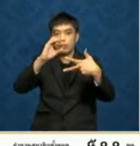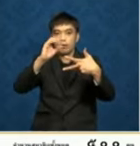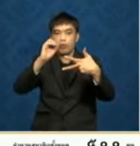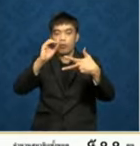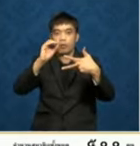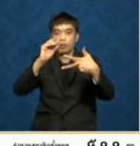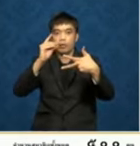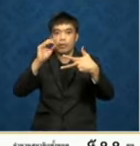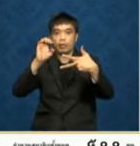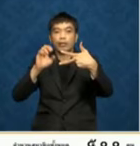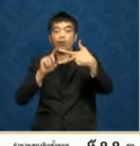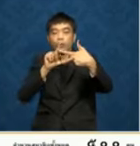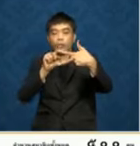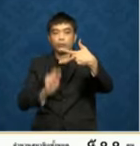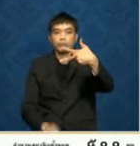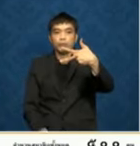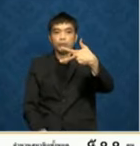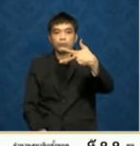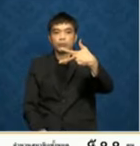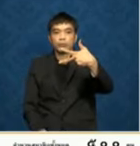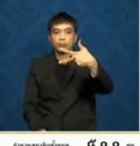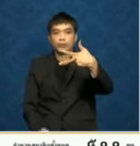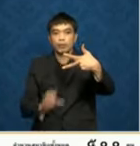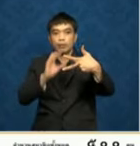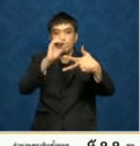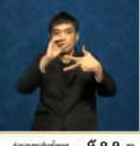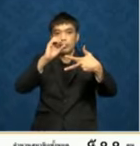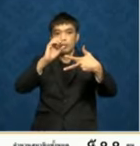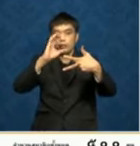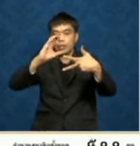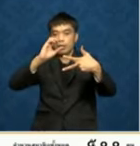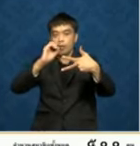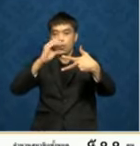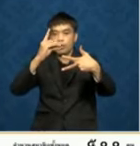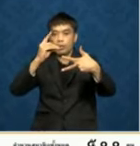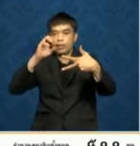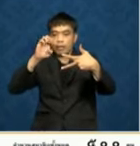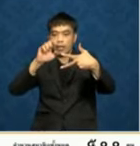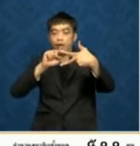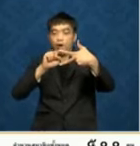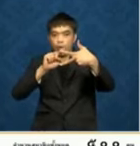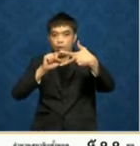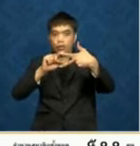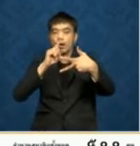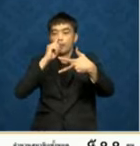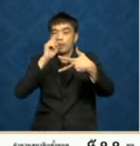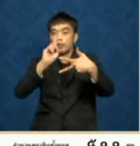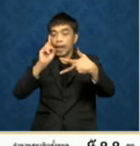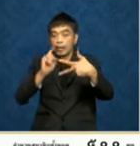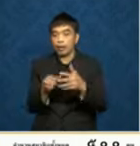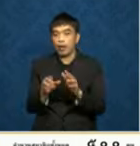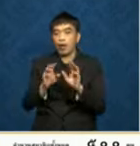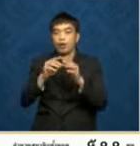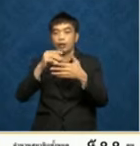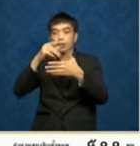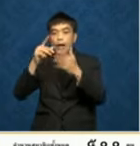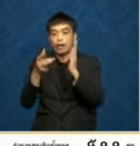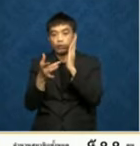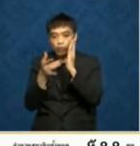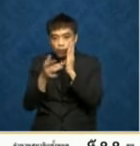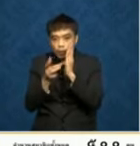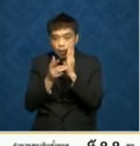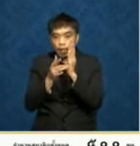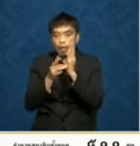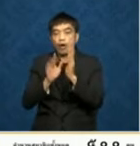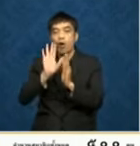พบ Big Money Public Code ที่สอสเท้งเคยนำเสนอเอไ้ครัคอการให้ Software ภาครัฐที่ถูกพัฒนาจากเงินภาสีของประชาชน